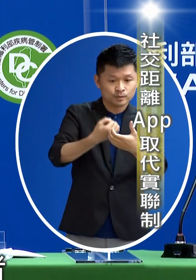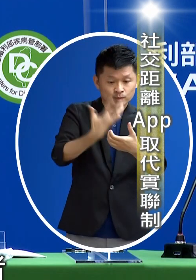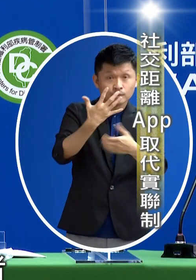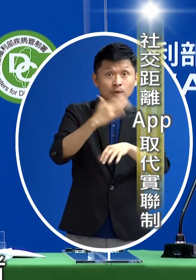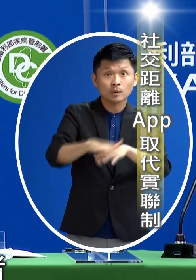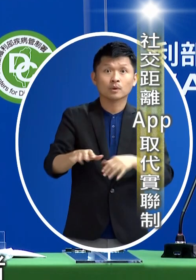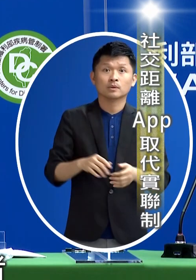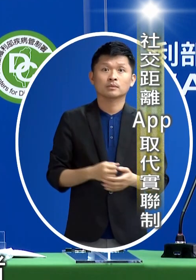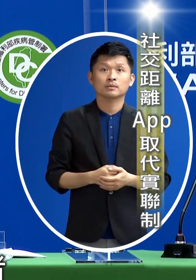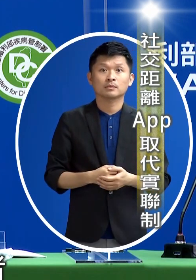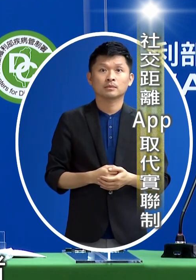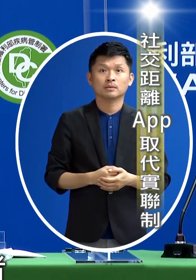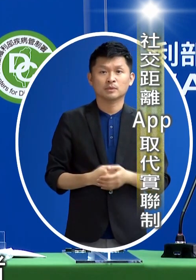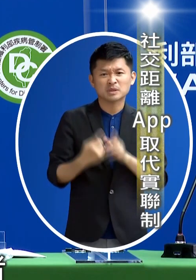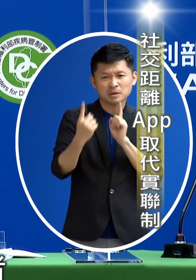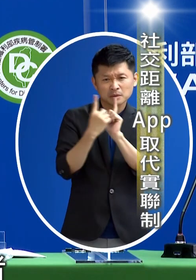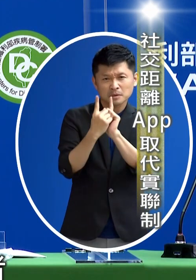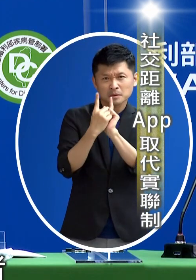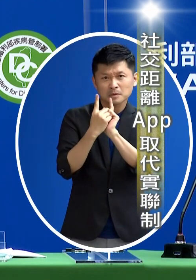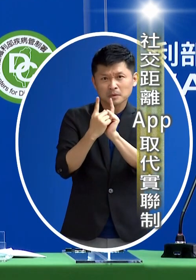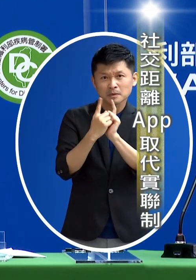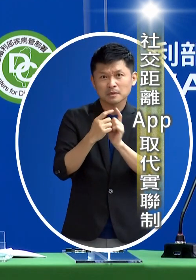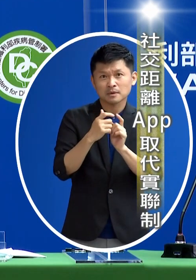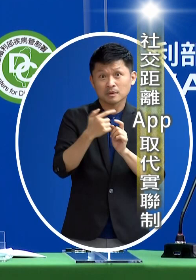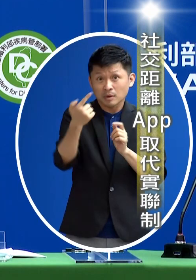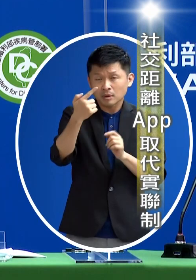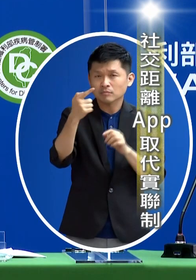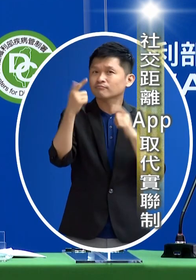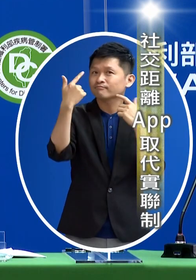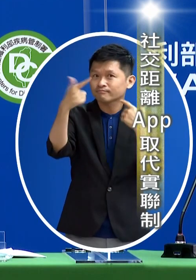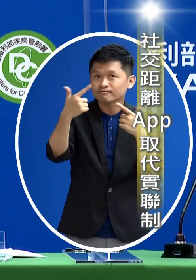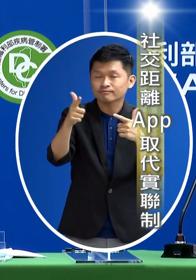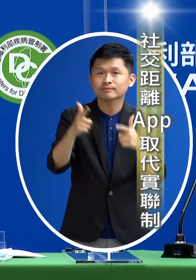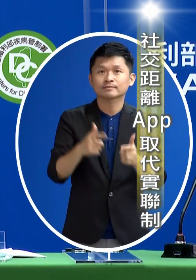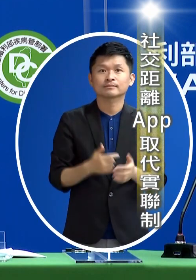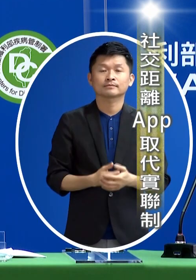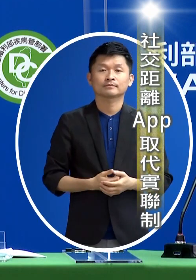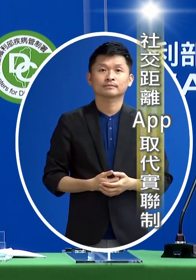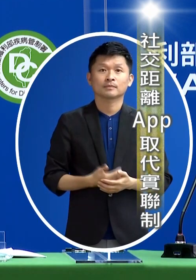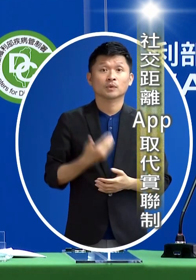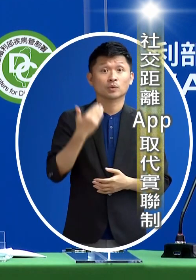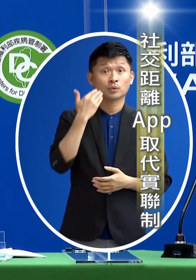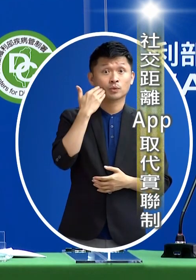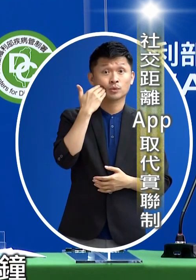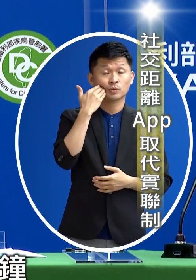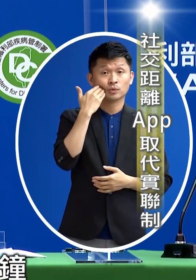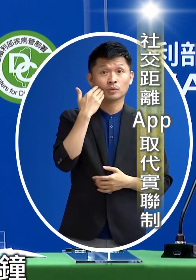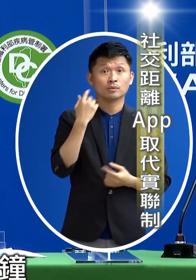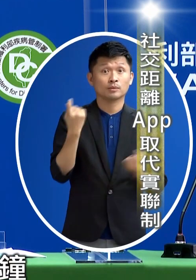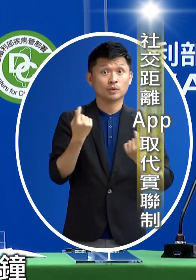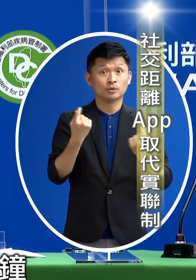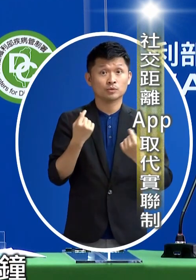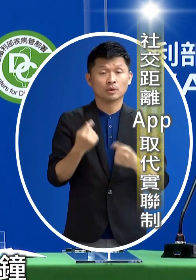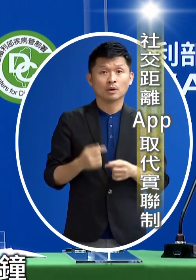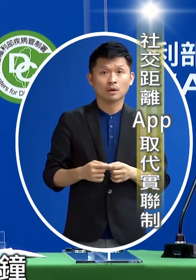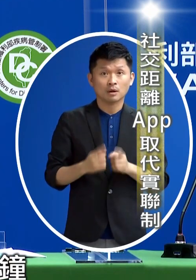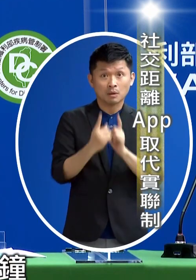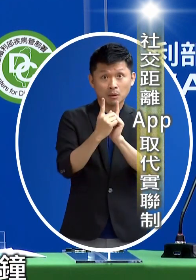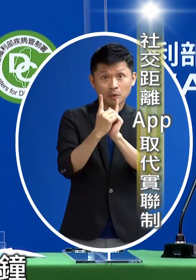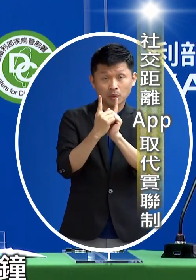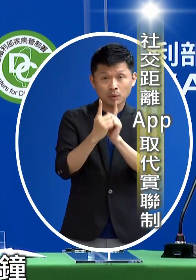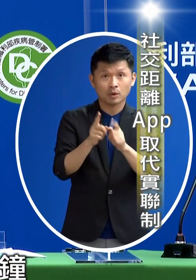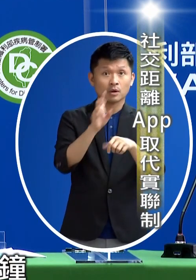所以并不是密切接触者，所以并不是密切接触啊。当然，如果你现在